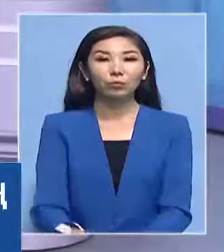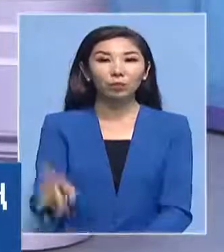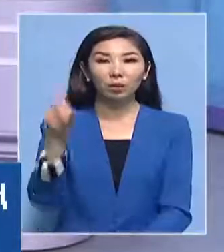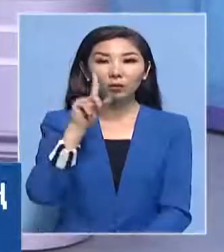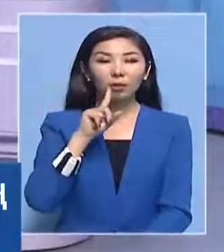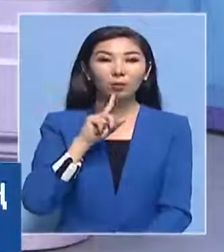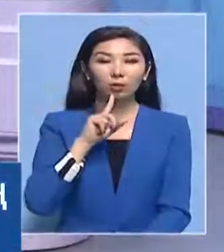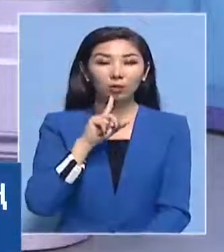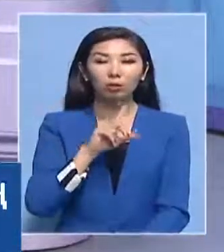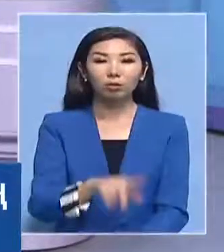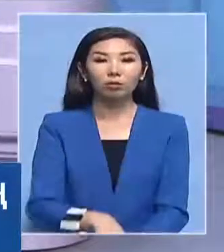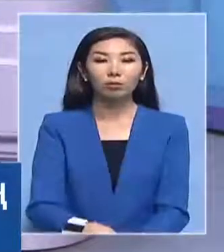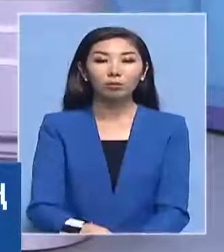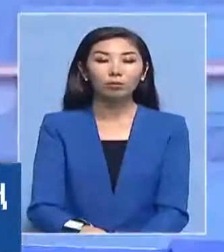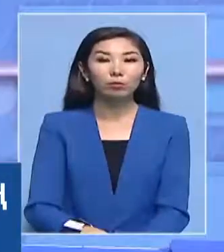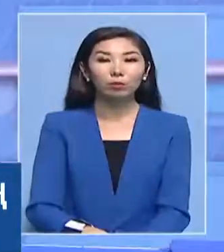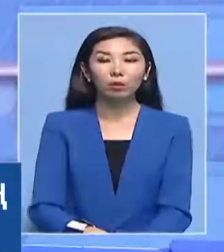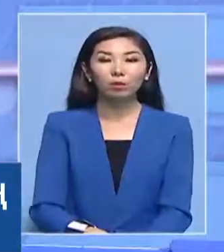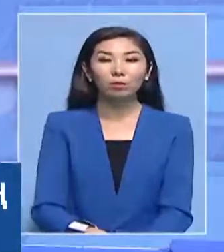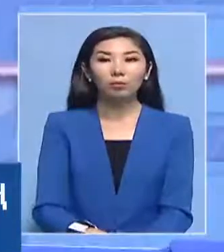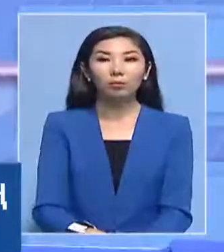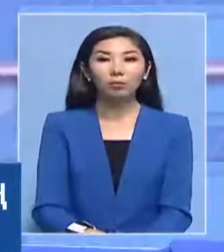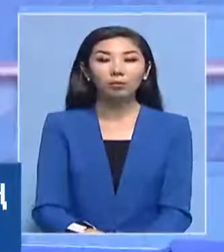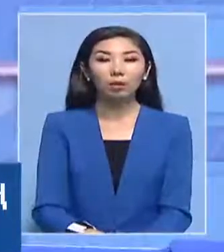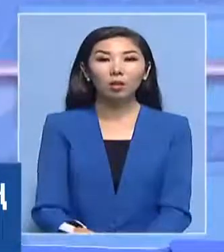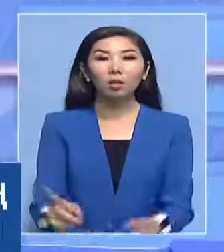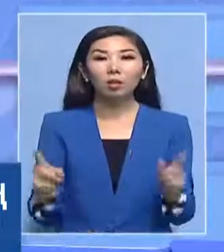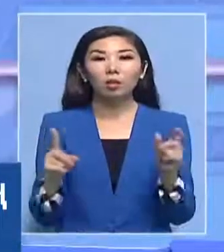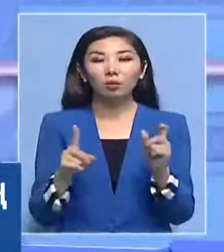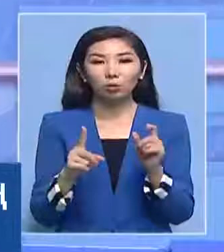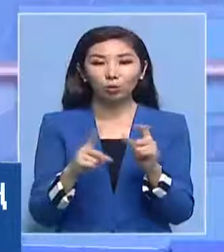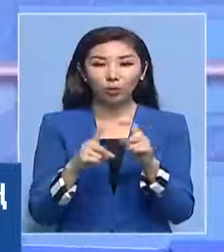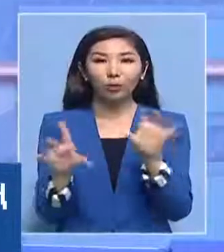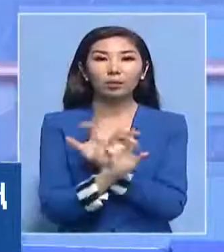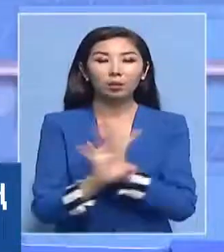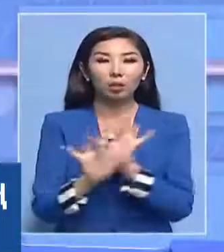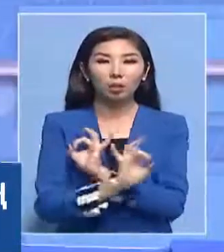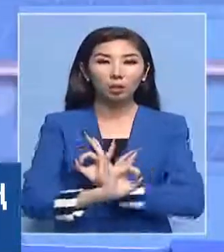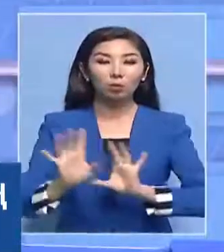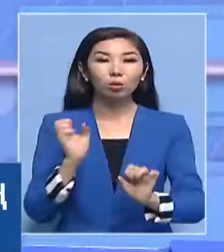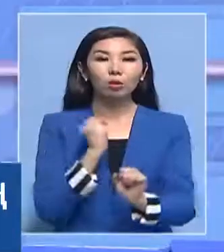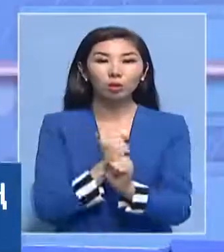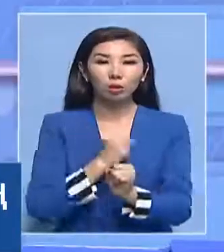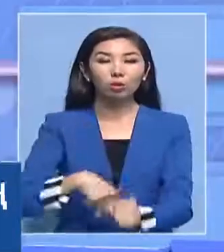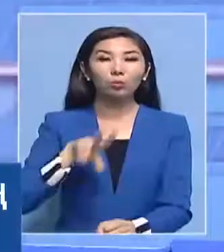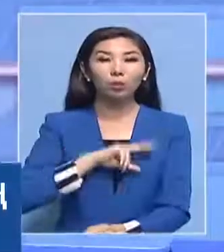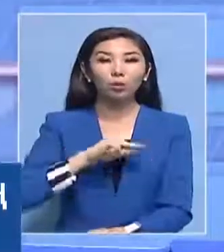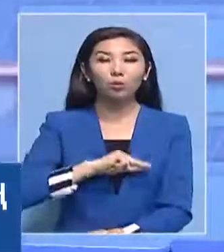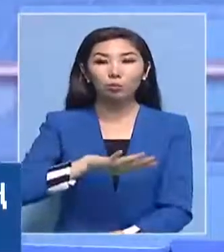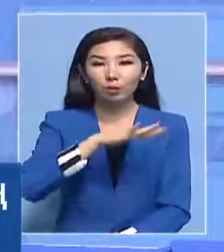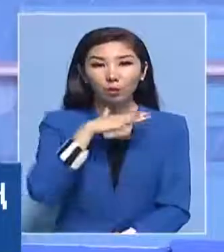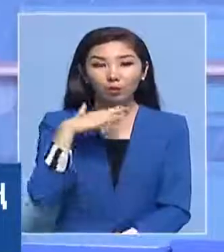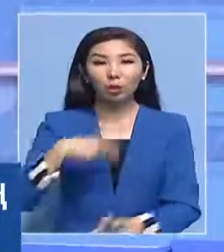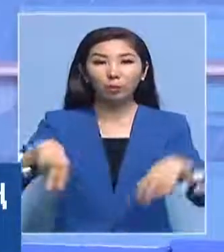тиімділігі сол кезде көрінді. Енді сөз барысында айтып отырсыздар, жасалып жұмыс атырған жұмыстар жетерлік екен.